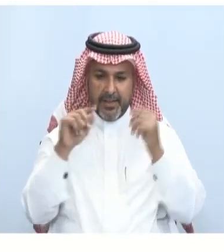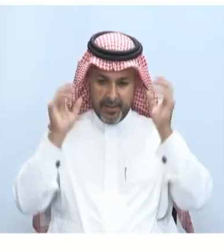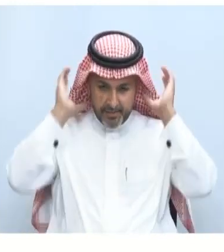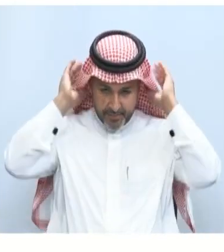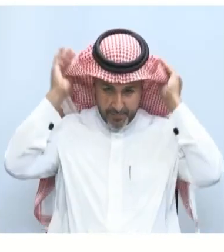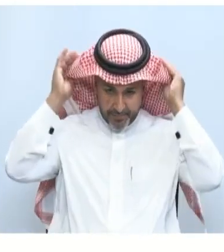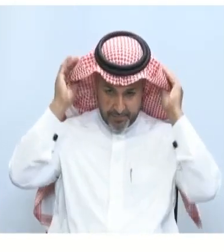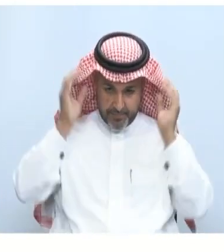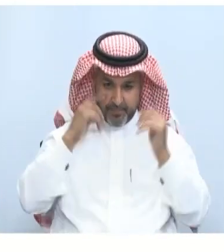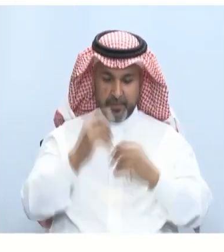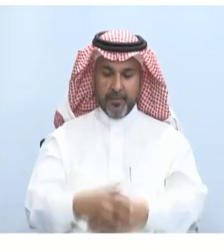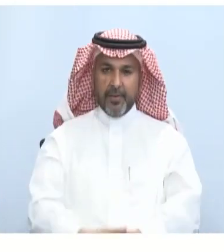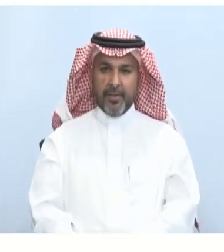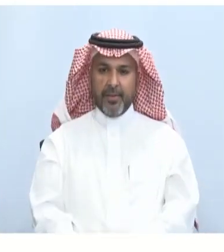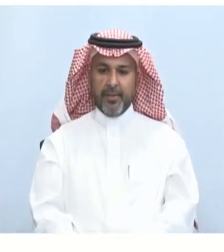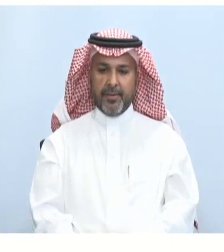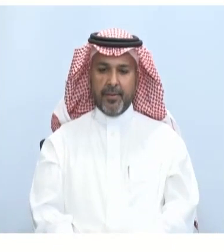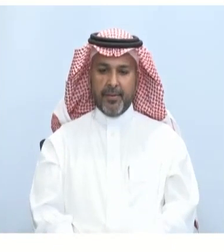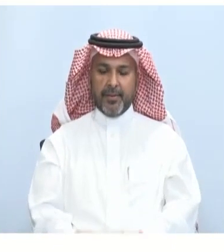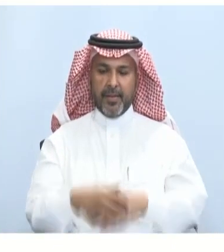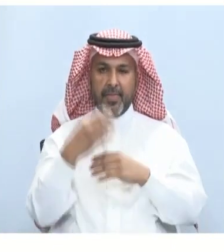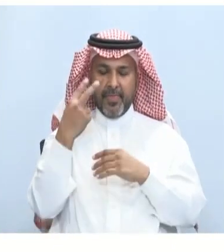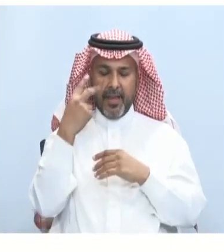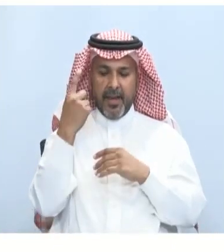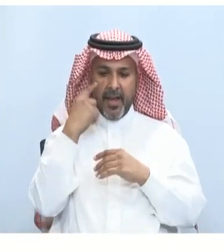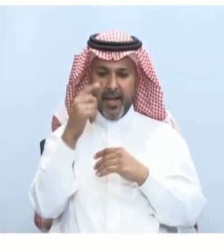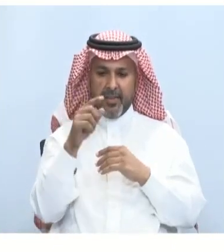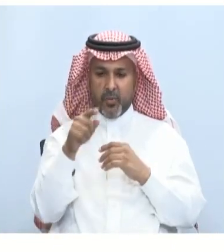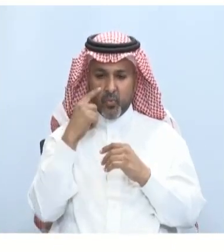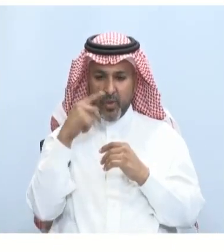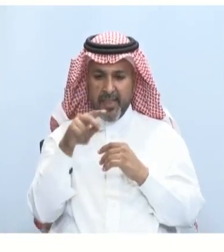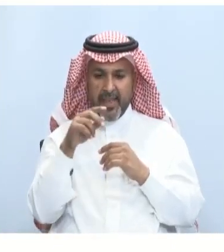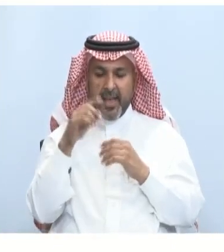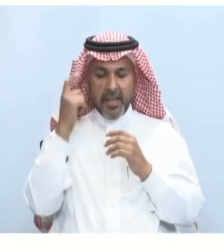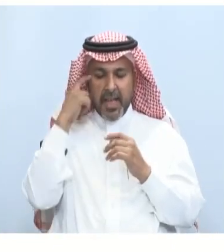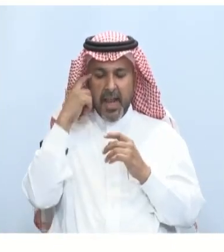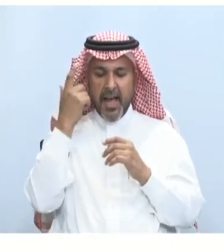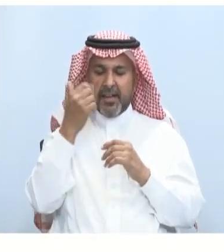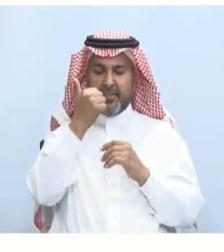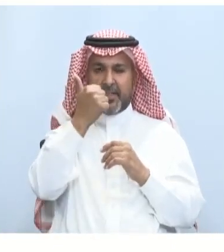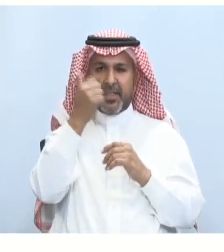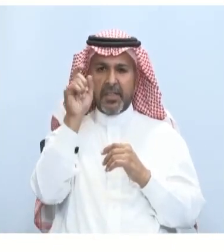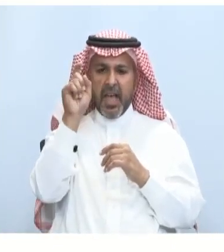سالب اثنين اي اي جذر ثلاثه اي عدد حقيقي